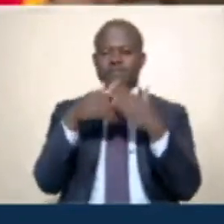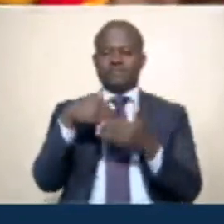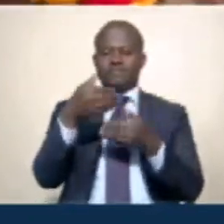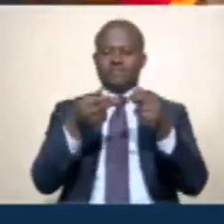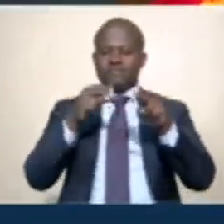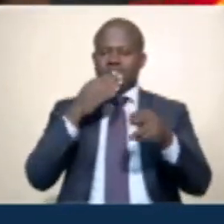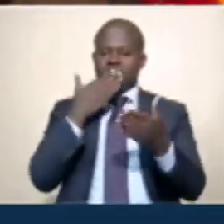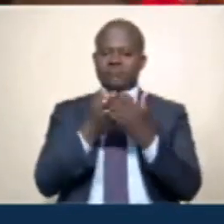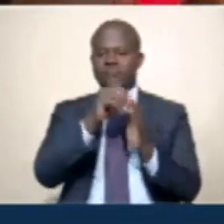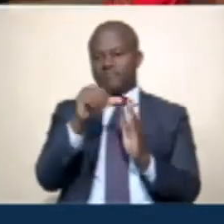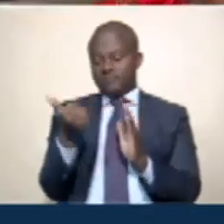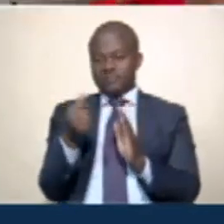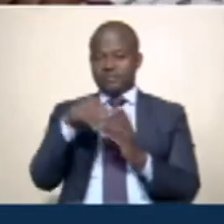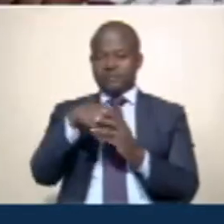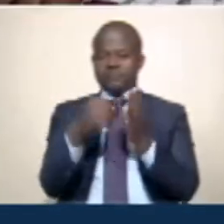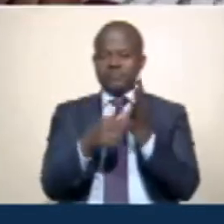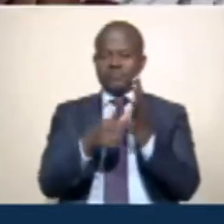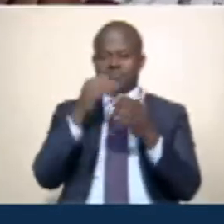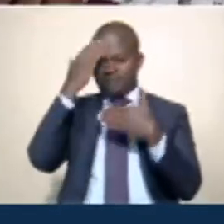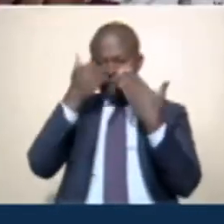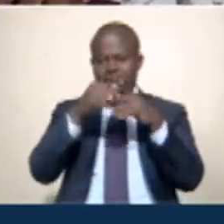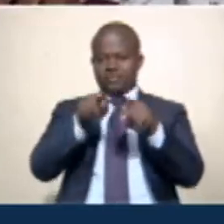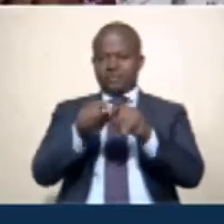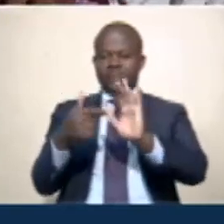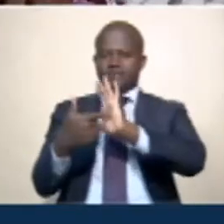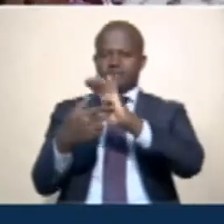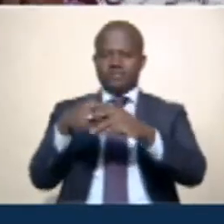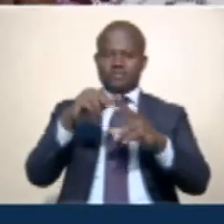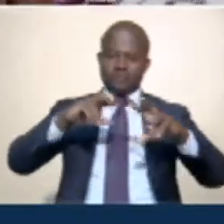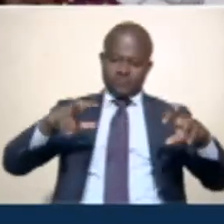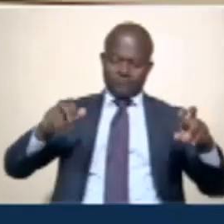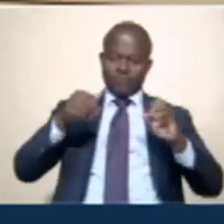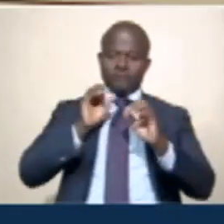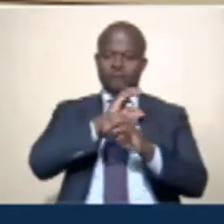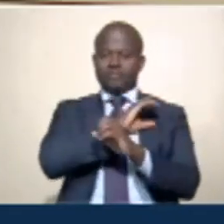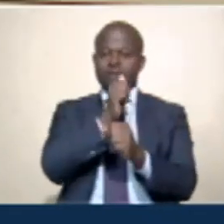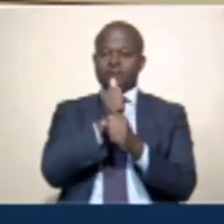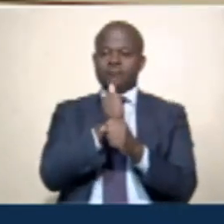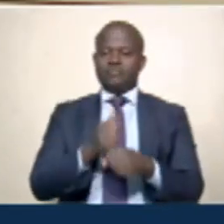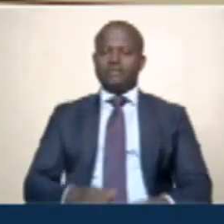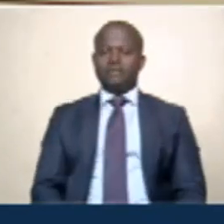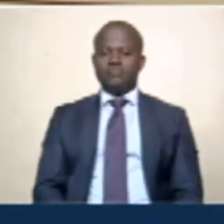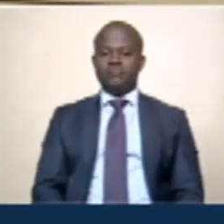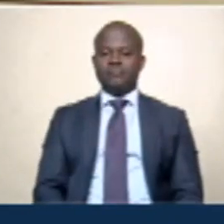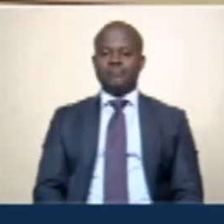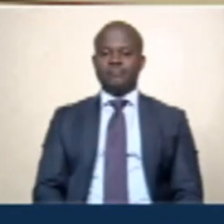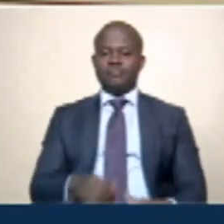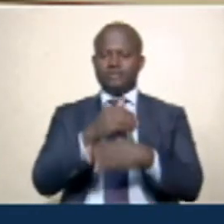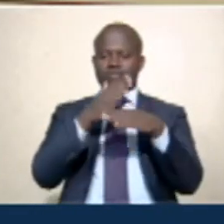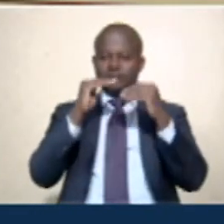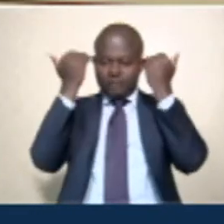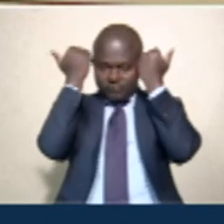neza, izindi zikaba zikirimo ibibazo nk'uko byagaragaye mu isesengura iyi komisiyo yakoze. Minisiteri